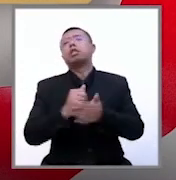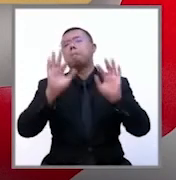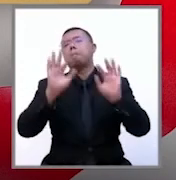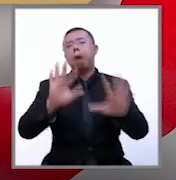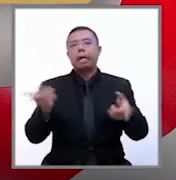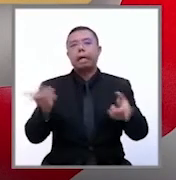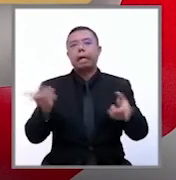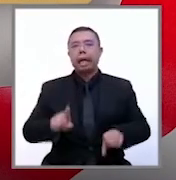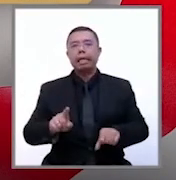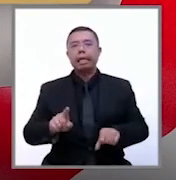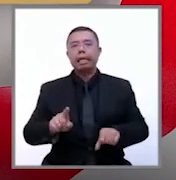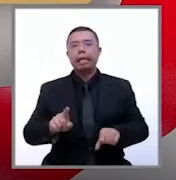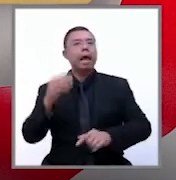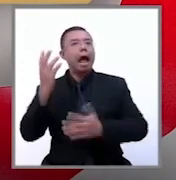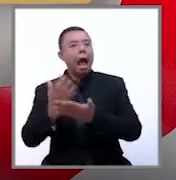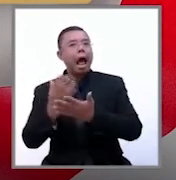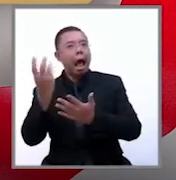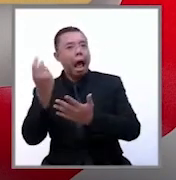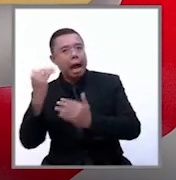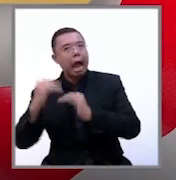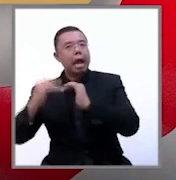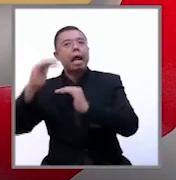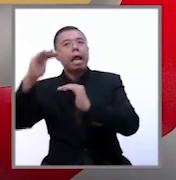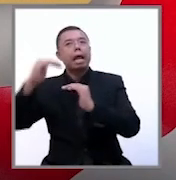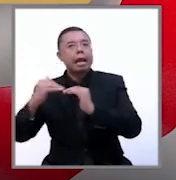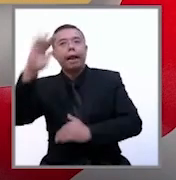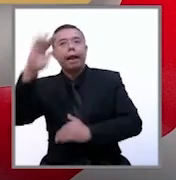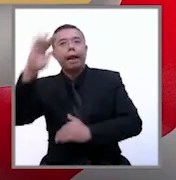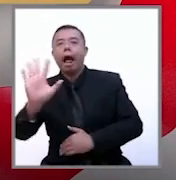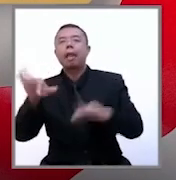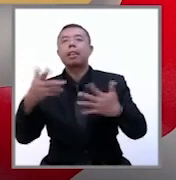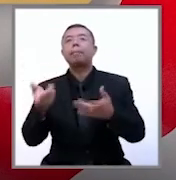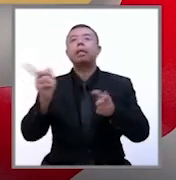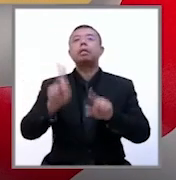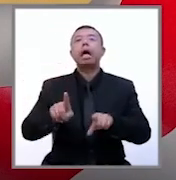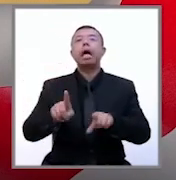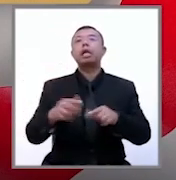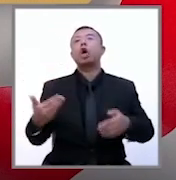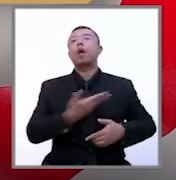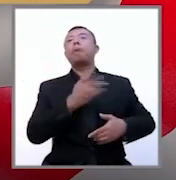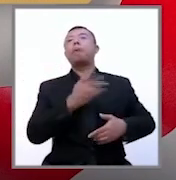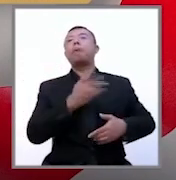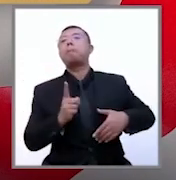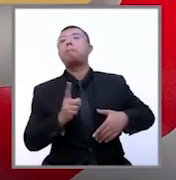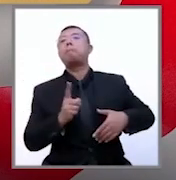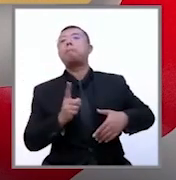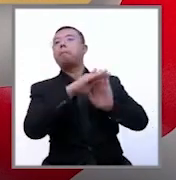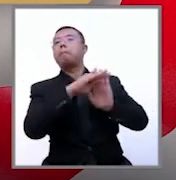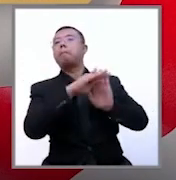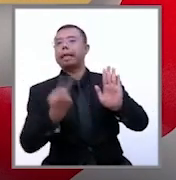sehingga bukan harga tawar kita menaik malah kemudian kita menjadi korban dari polse kita